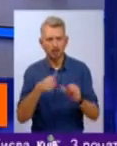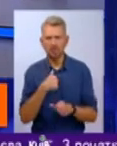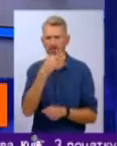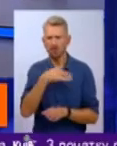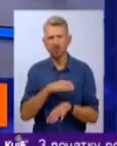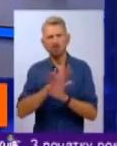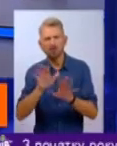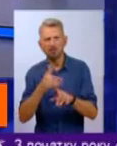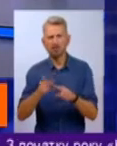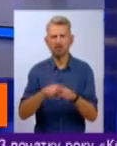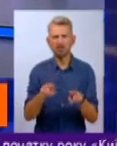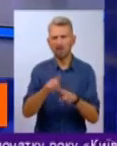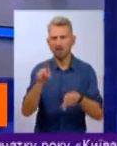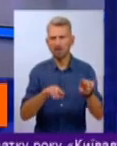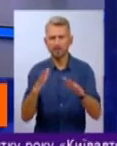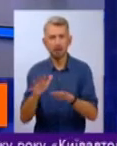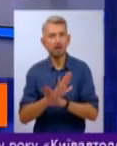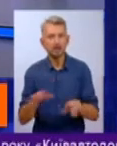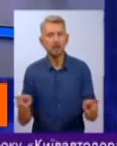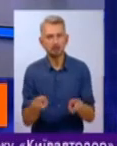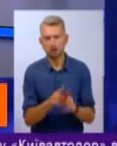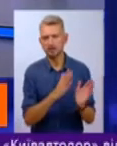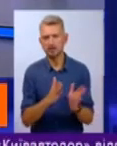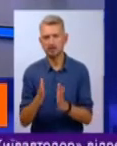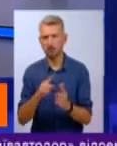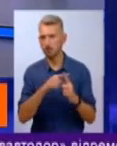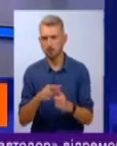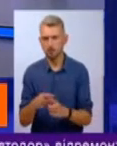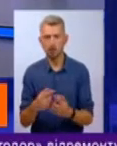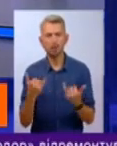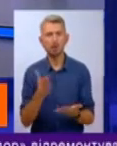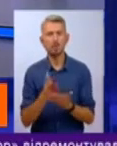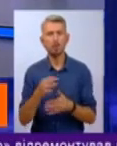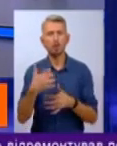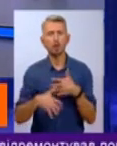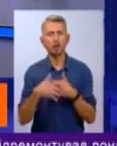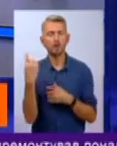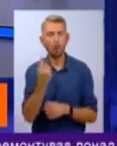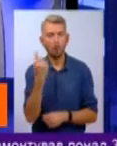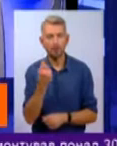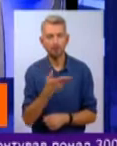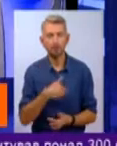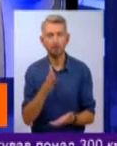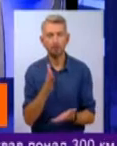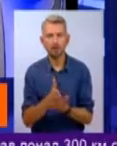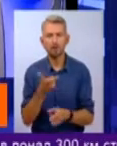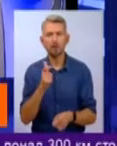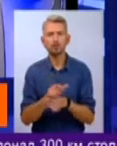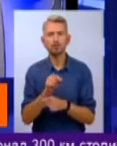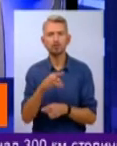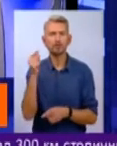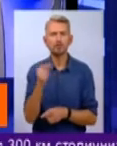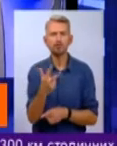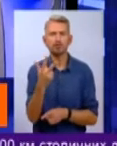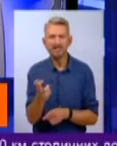ні, ну це тільки випадки. Ні, це так працююча система. Наприклад, сьогодні ми маємо по Херсонській області, ми маємо більше, ніж